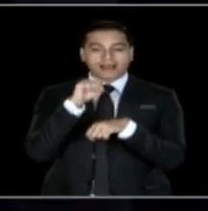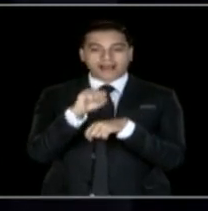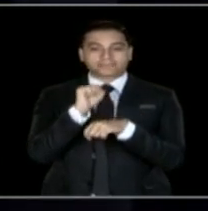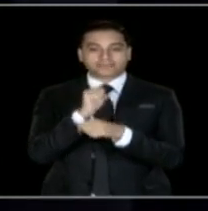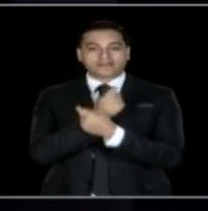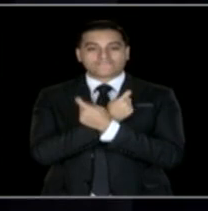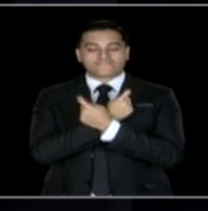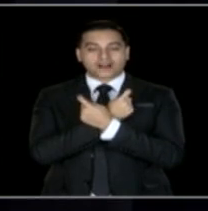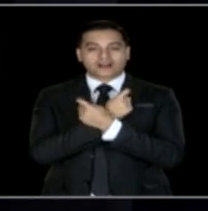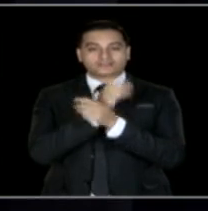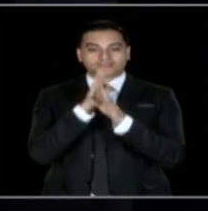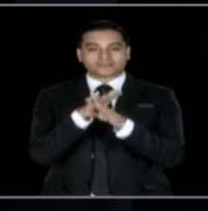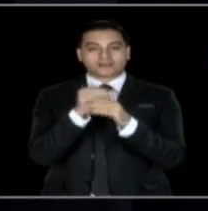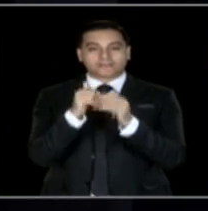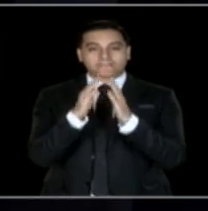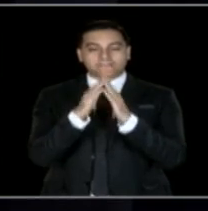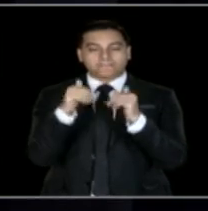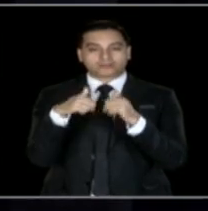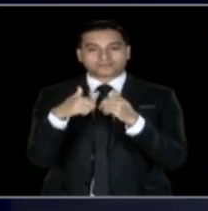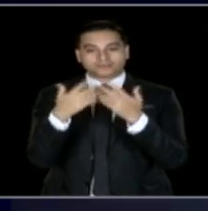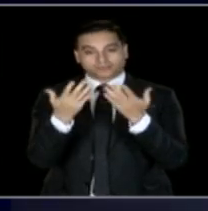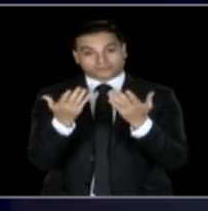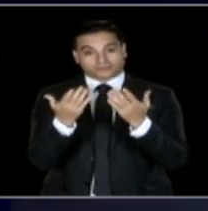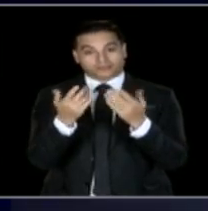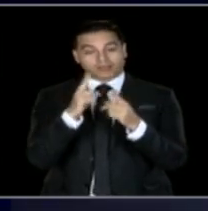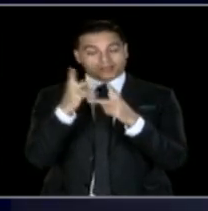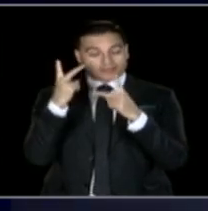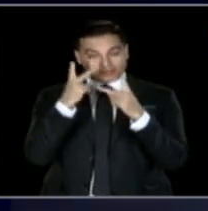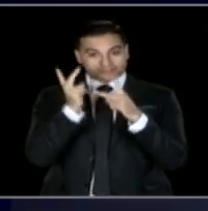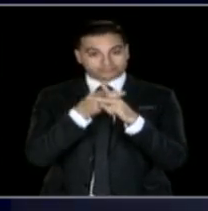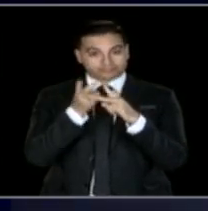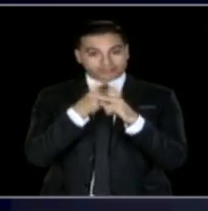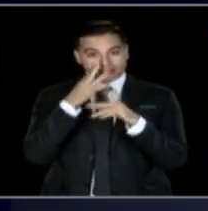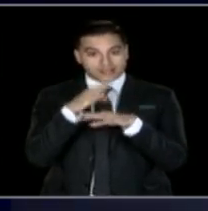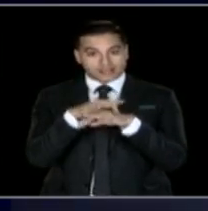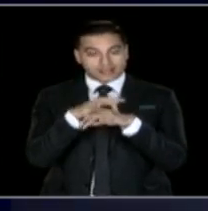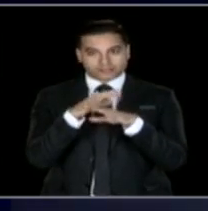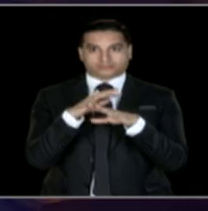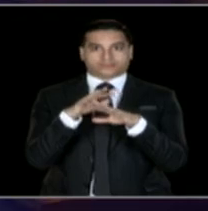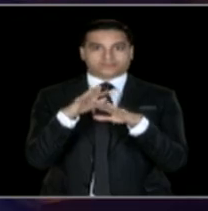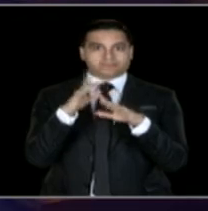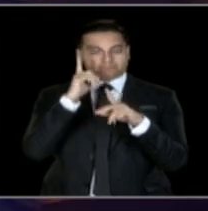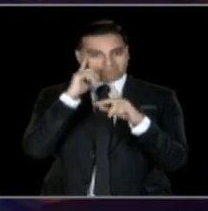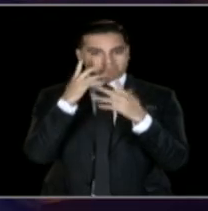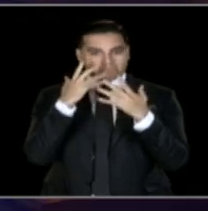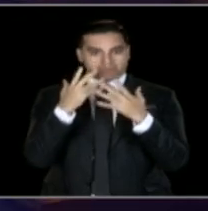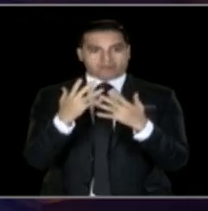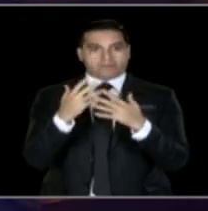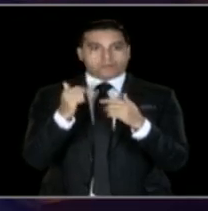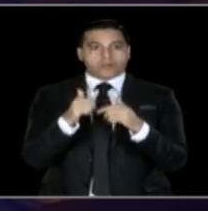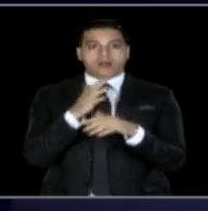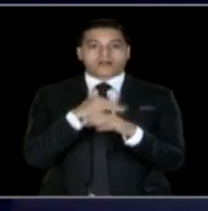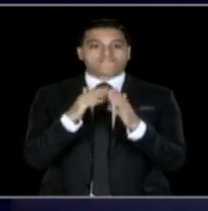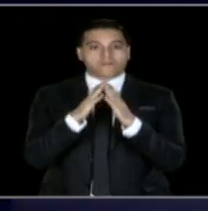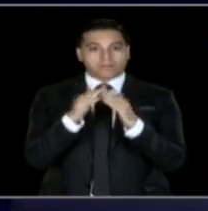المكان اللي فيه الاثار الفرعونيه لا تتخيلي الناس بت ببقى في حاله ذهول عامله ازاي واحنا في مصر طبعا